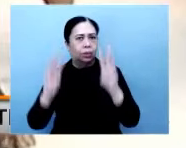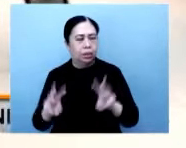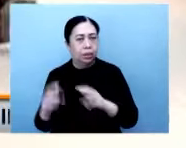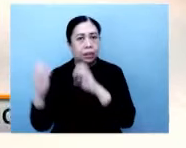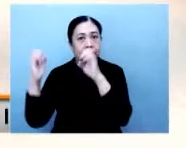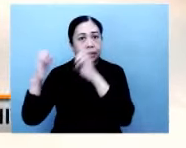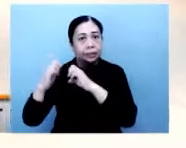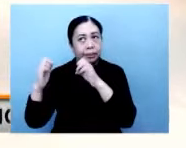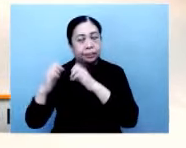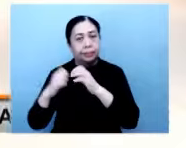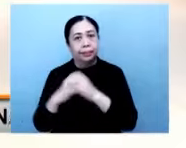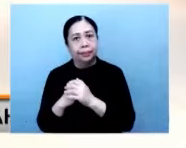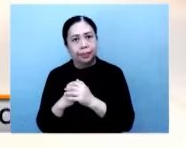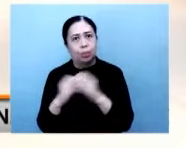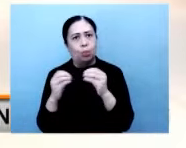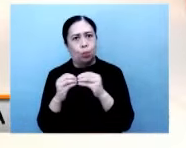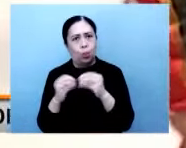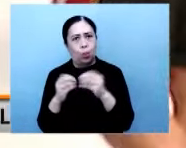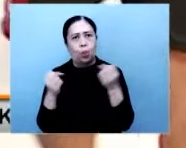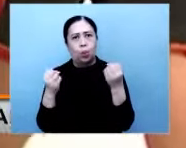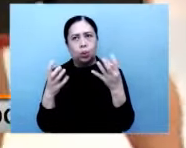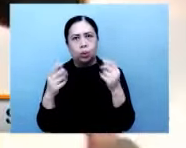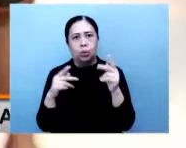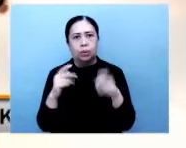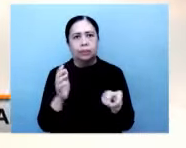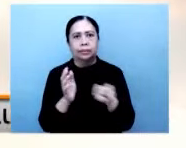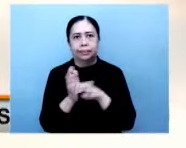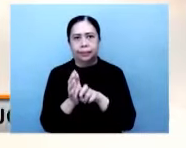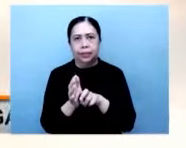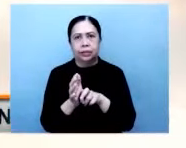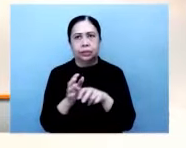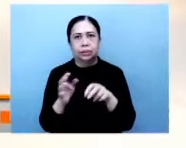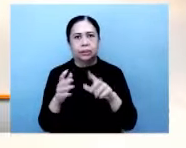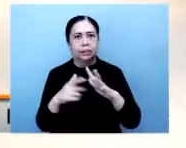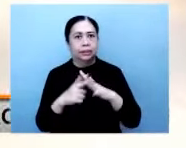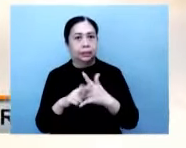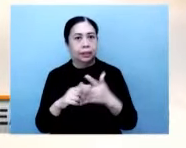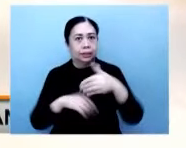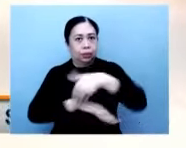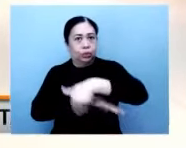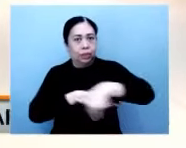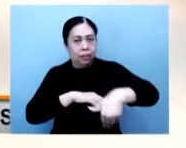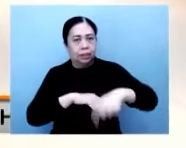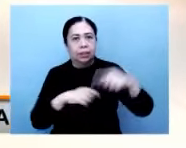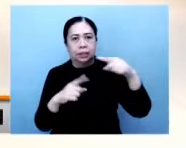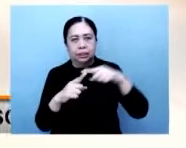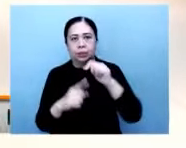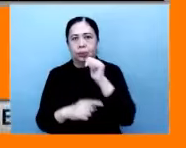natin na mas dadami pa ang mga pasahero simula ngayong gabi hanggang bukas.